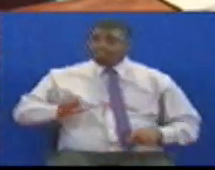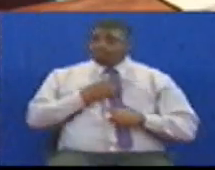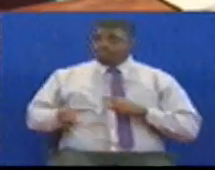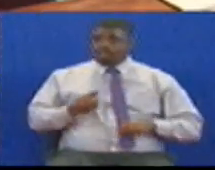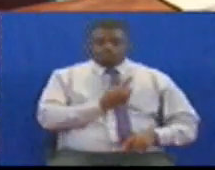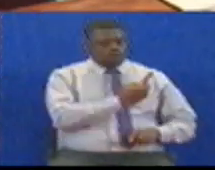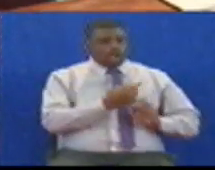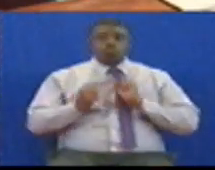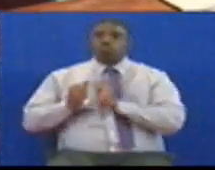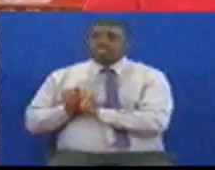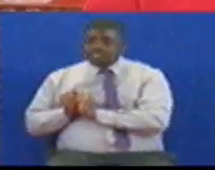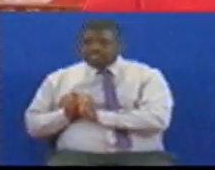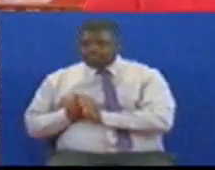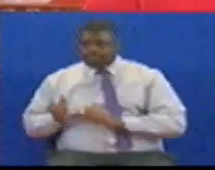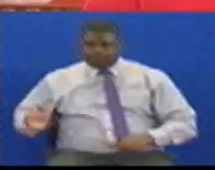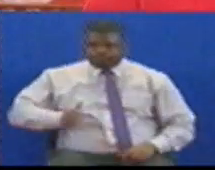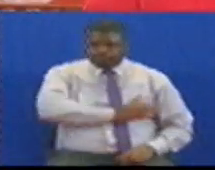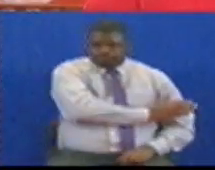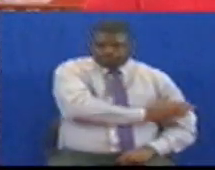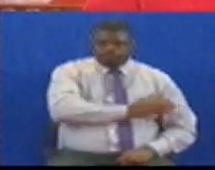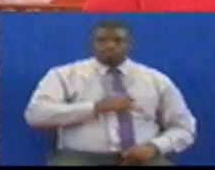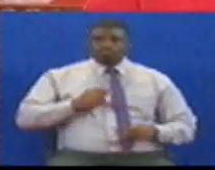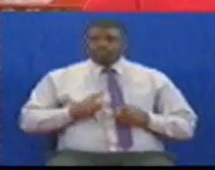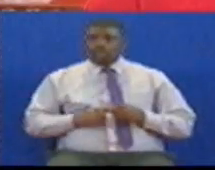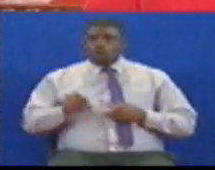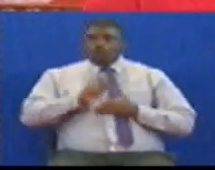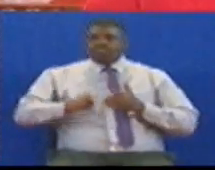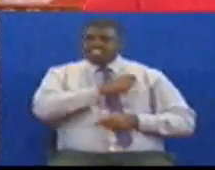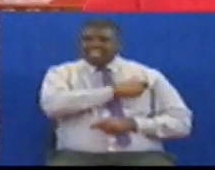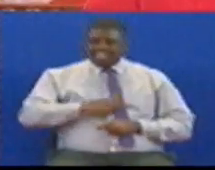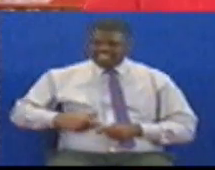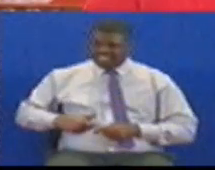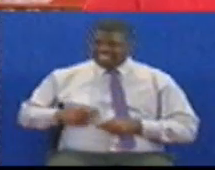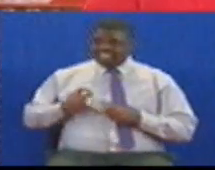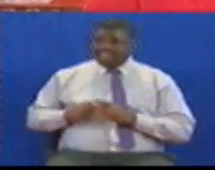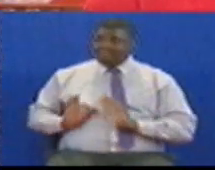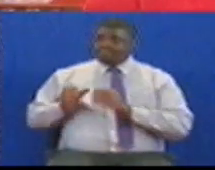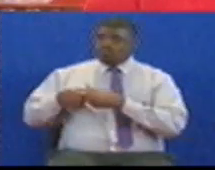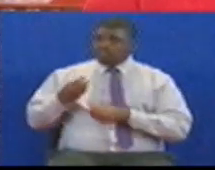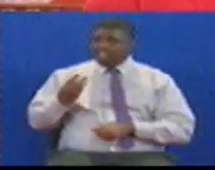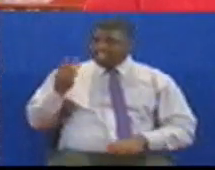9,471,110. Fungu 32, ofisi ya Rais Management ya Utumishi wa Umma,